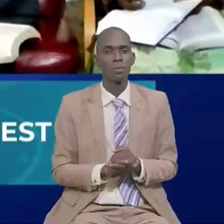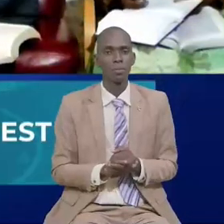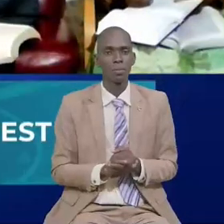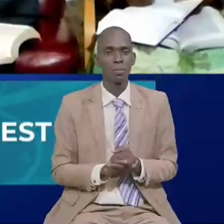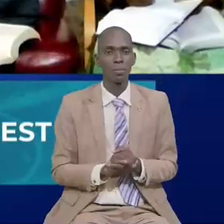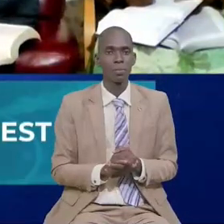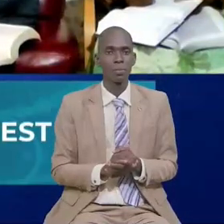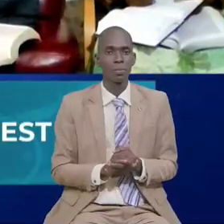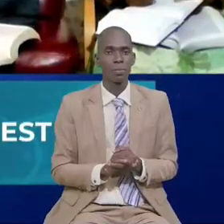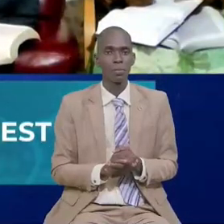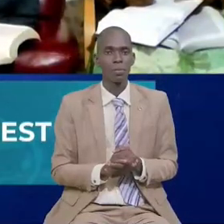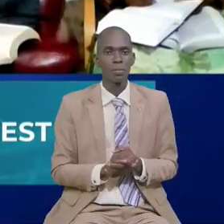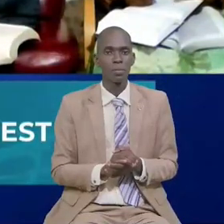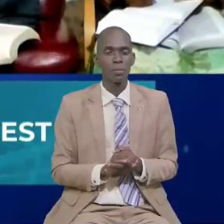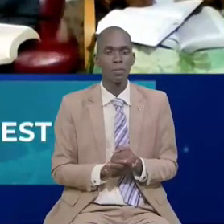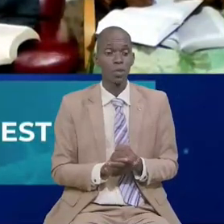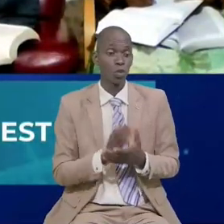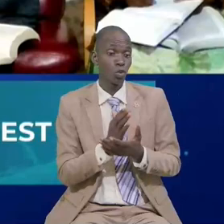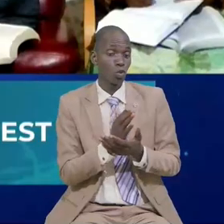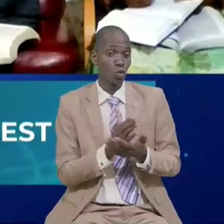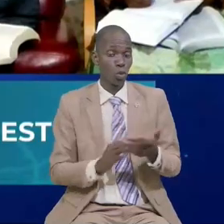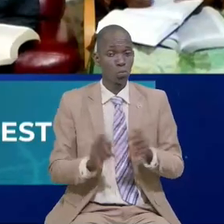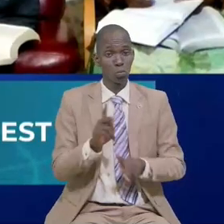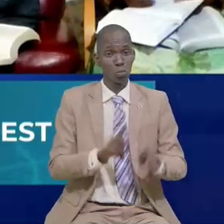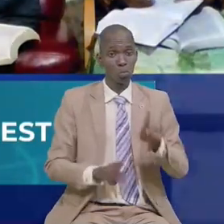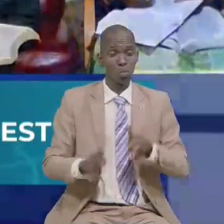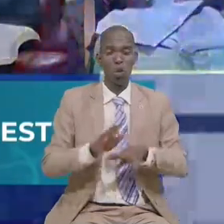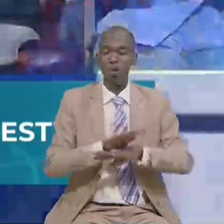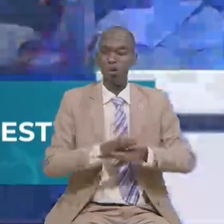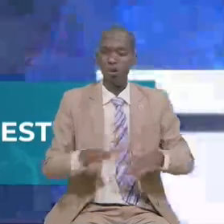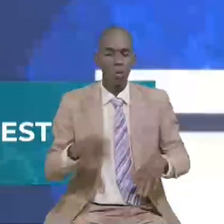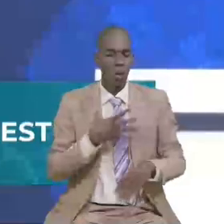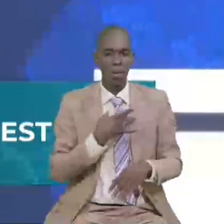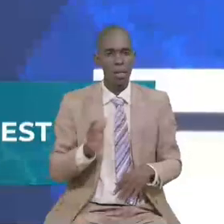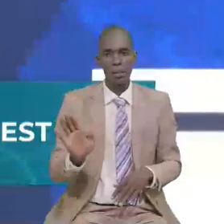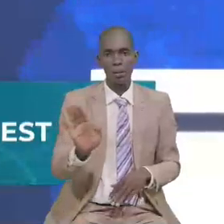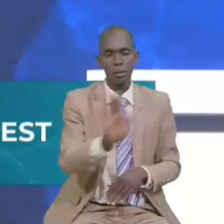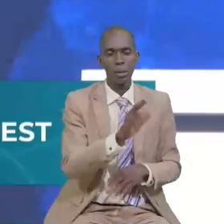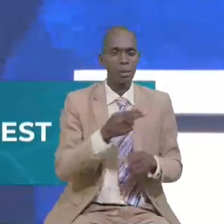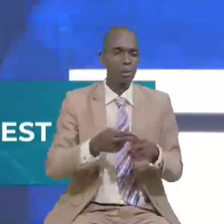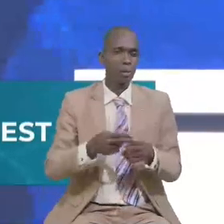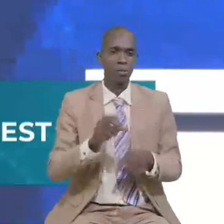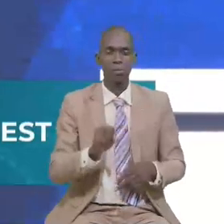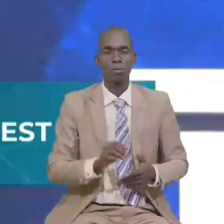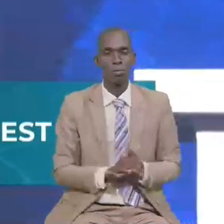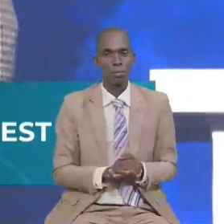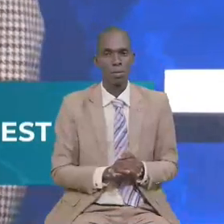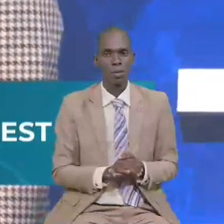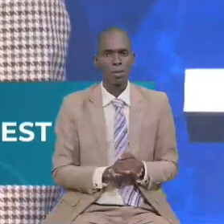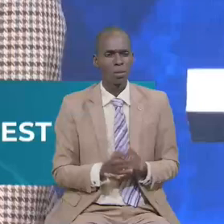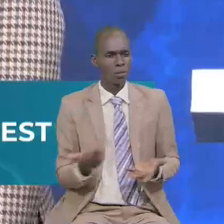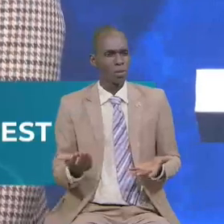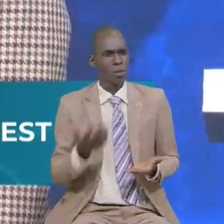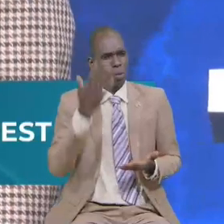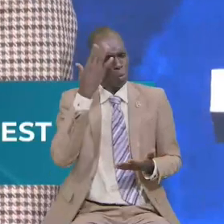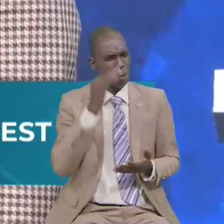aux pécheurs sincères. Il y a des gens qui n'aiment pas leur vie. Ils n'aiment pas leur